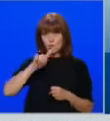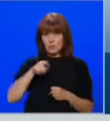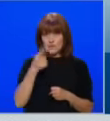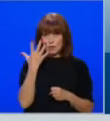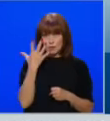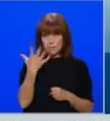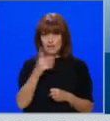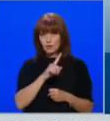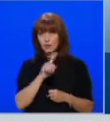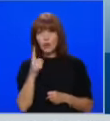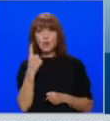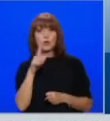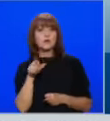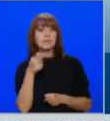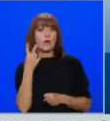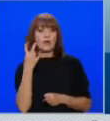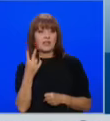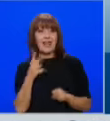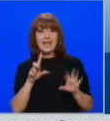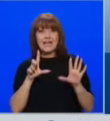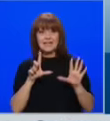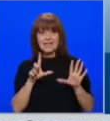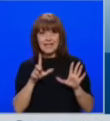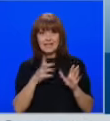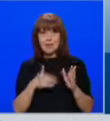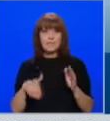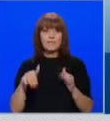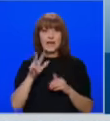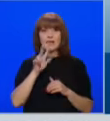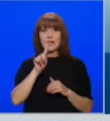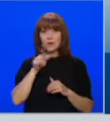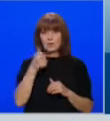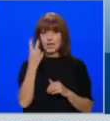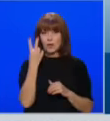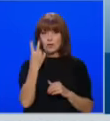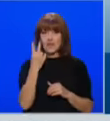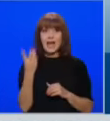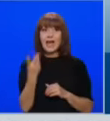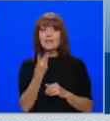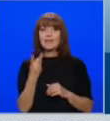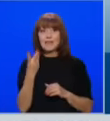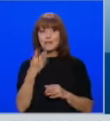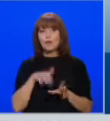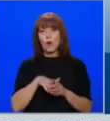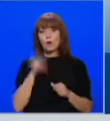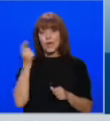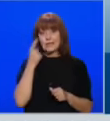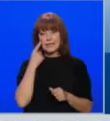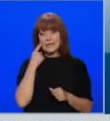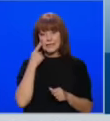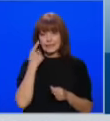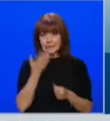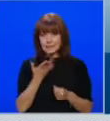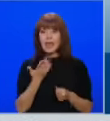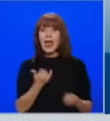до 1,2 промила. 7 с над 1,2 на 1000. 3 са отказали тест на пътя. Под въздействие на